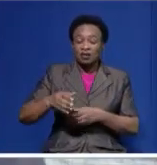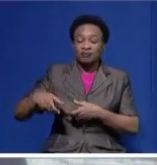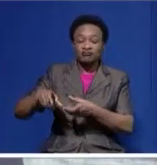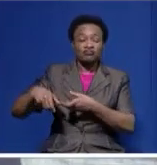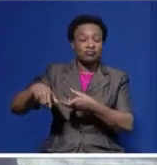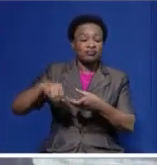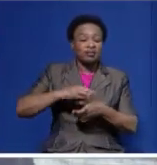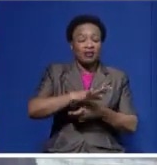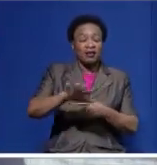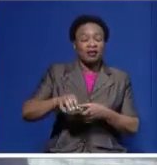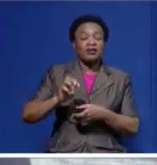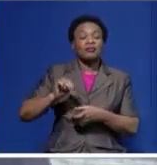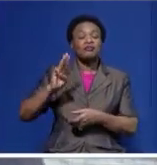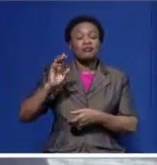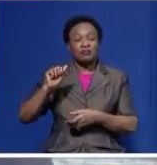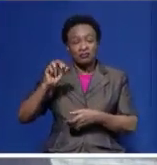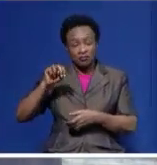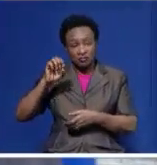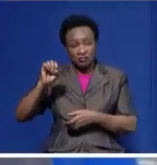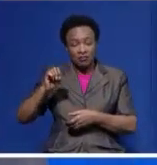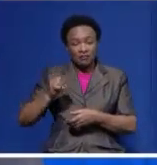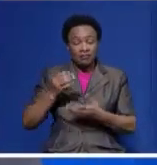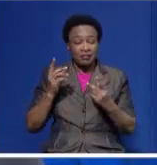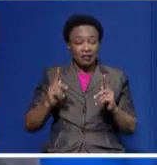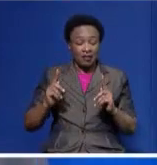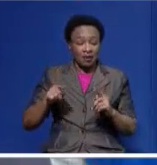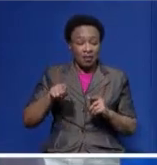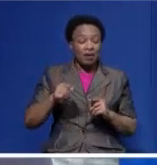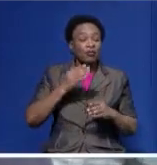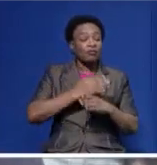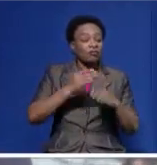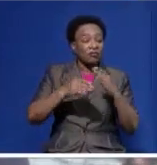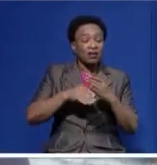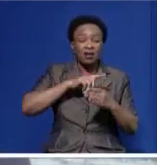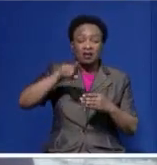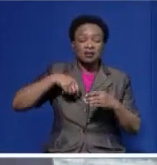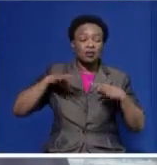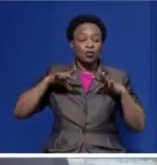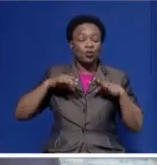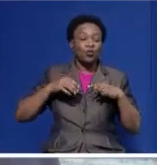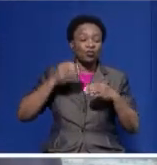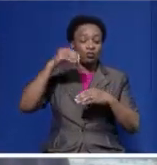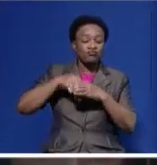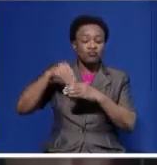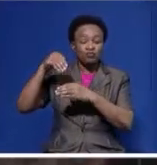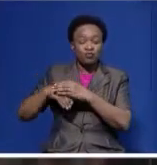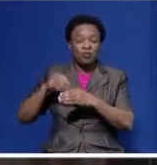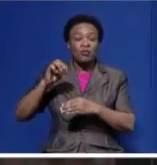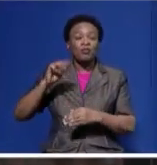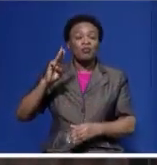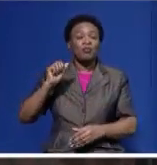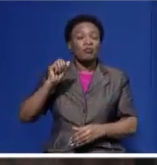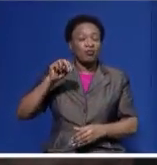hapo tunaanikia mwani. Sasa ukijengwa kama fukwe huu ikijengwa tutakuwa si hatuna uhuru wa kupanda mwani na tukaanika. Kuwa